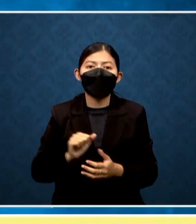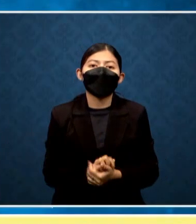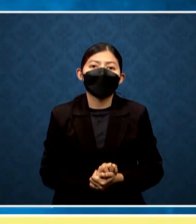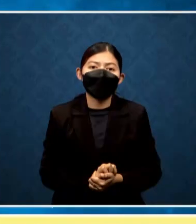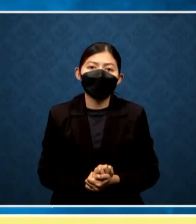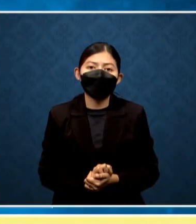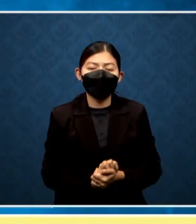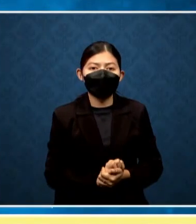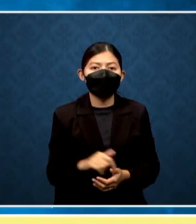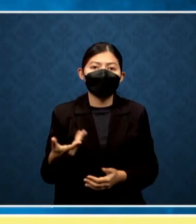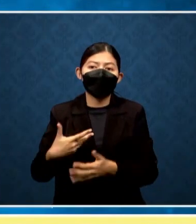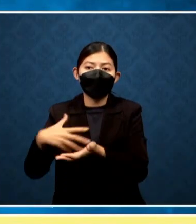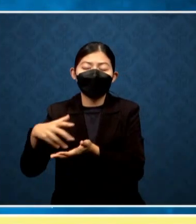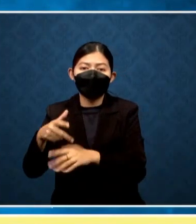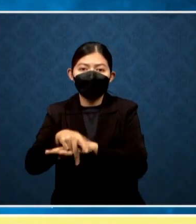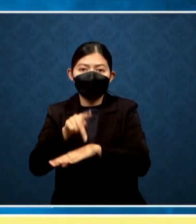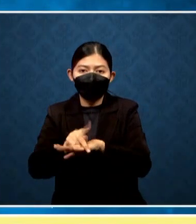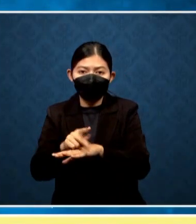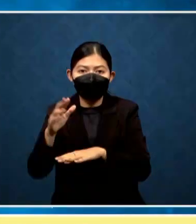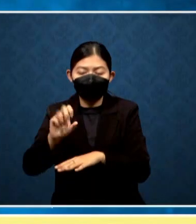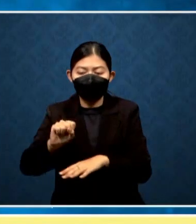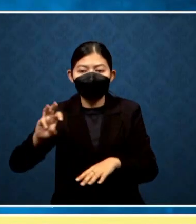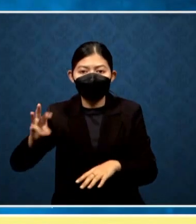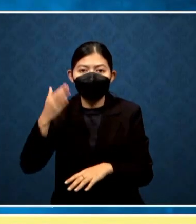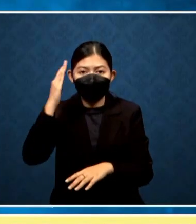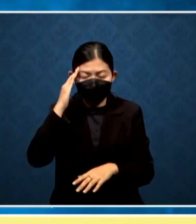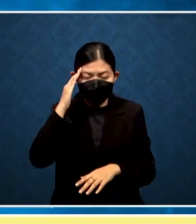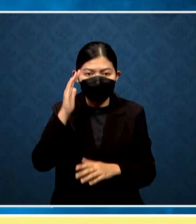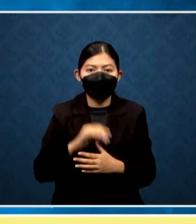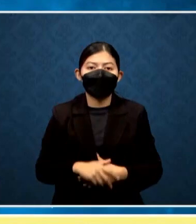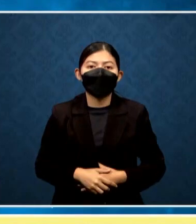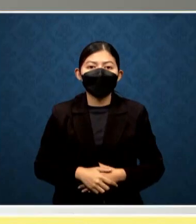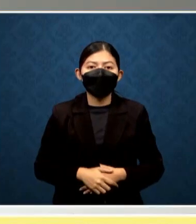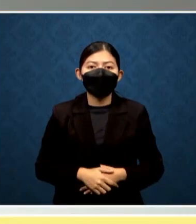ท่านประธานวุทธิษภาที่ขอรบเพื่อโปรสราบครั